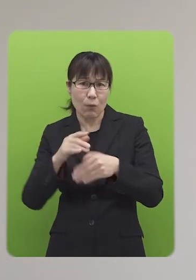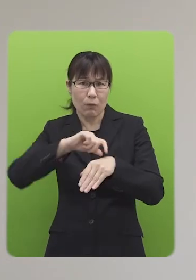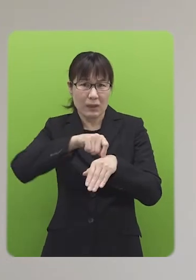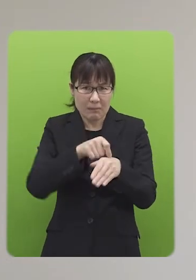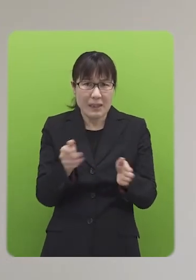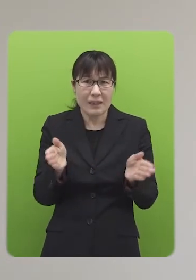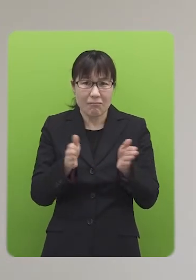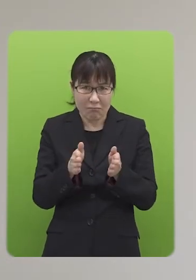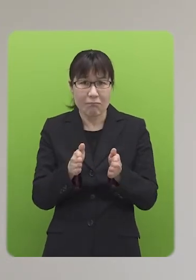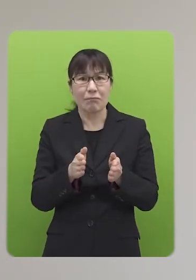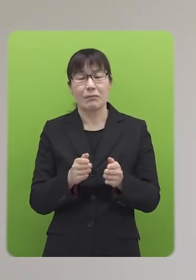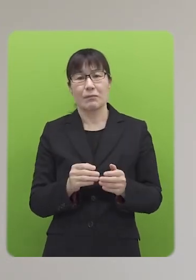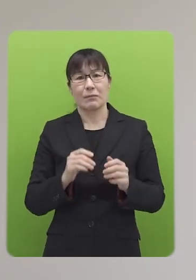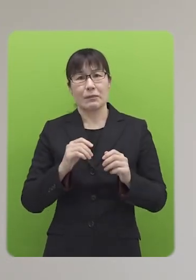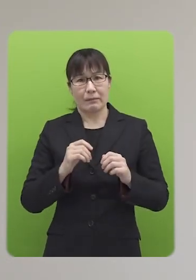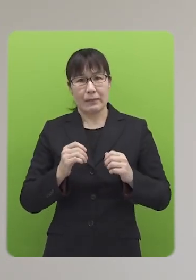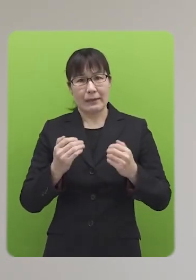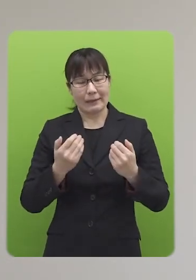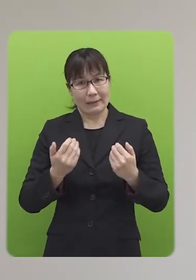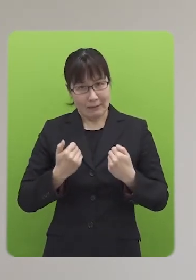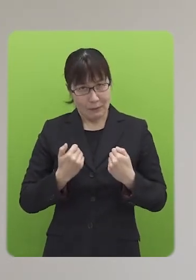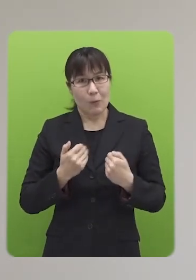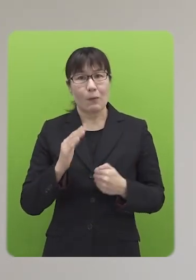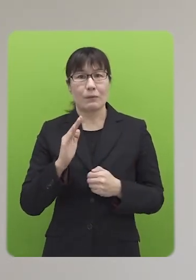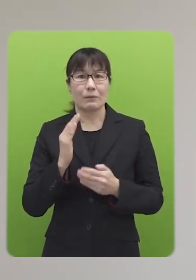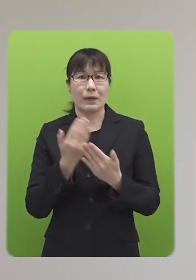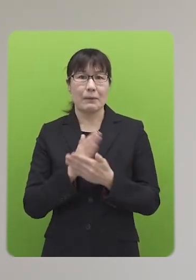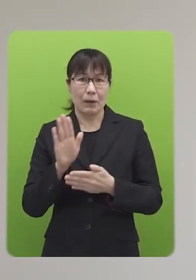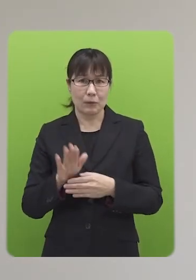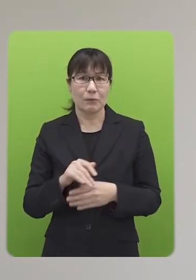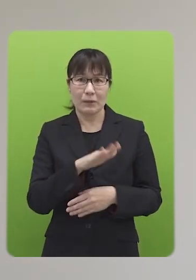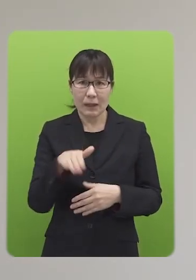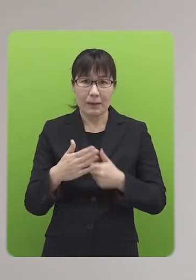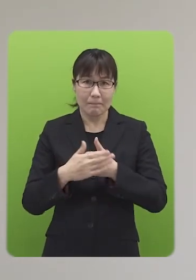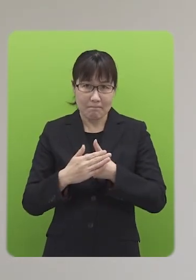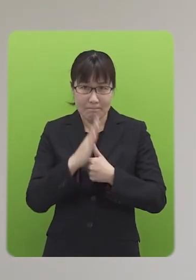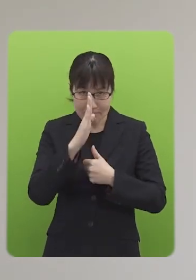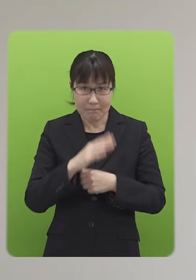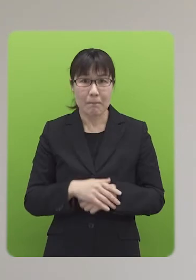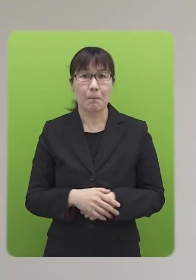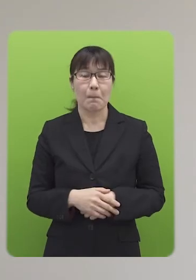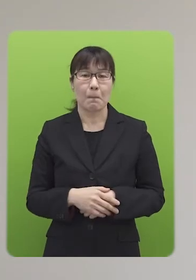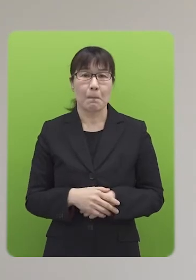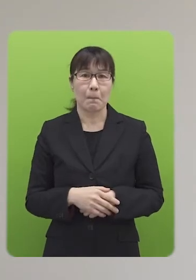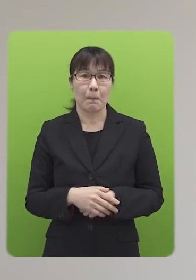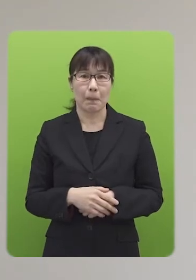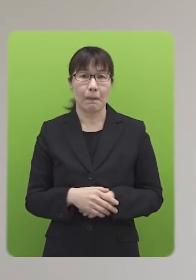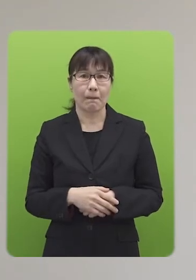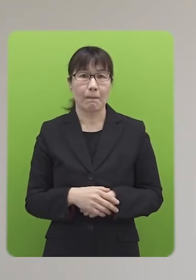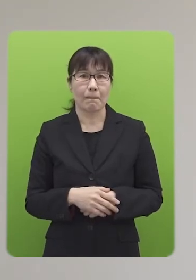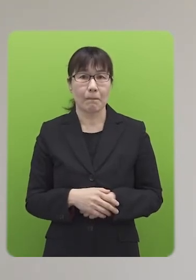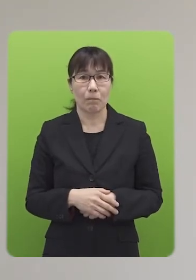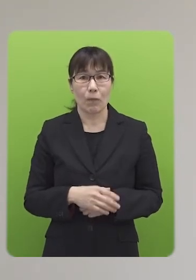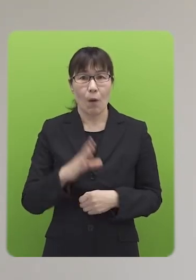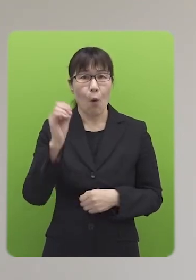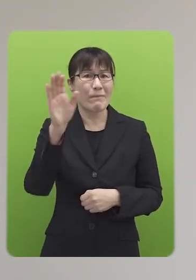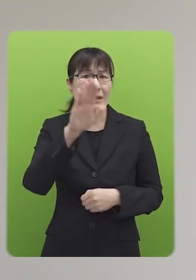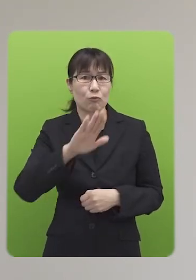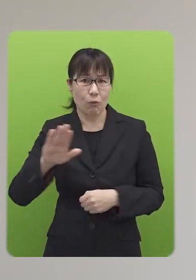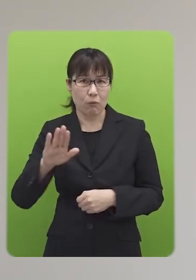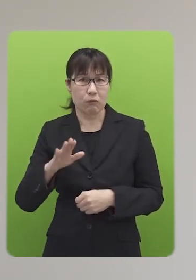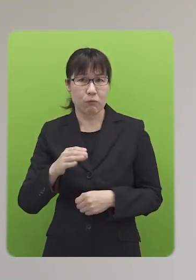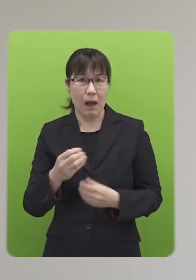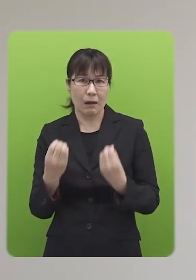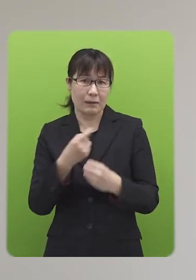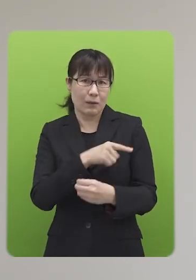まいりますので、皆様のご協力をお願いいたします。オミクロン株は非常に感染力が